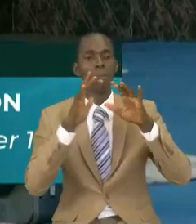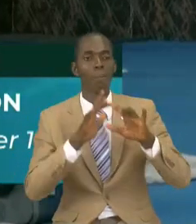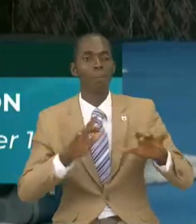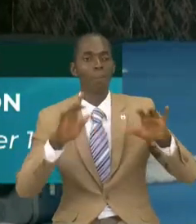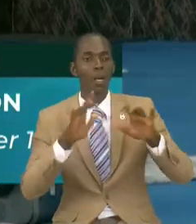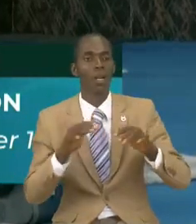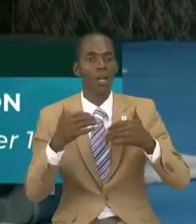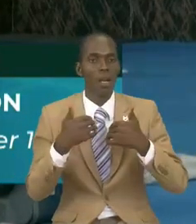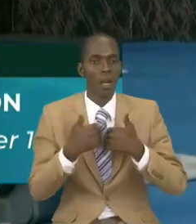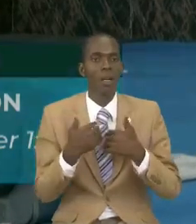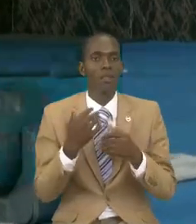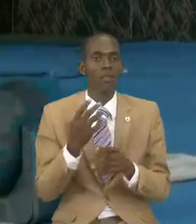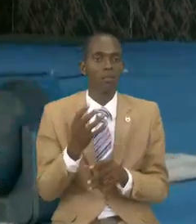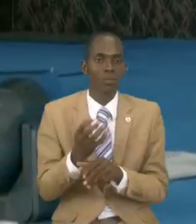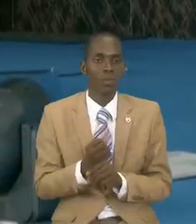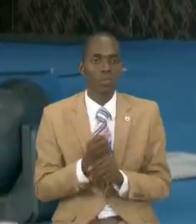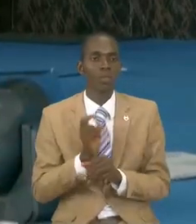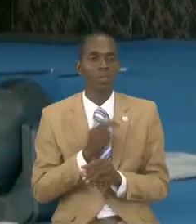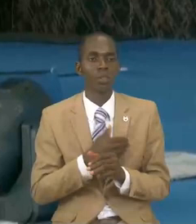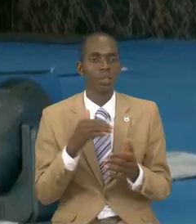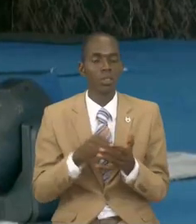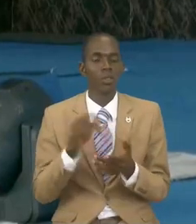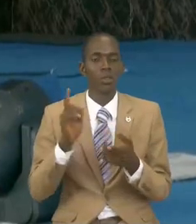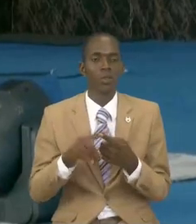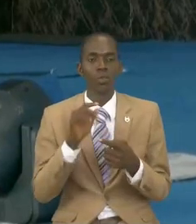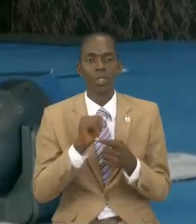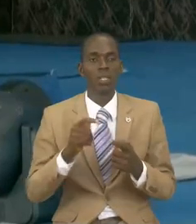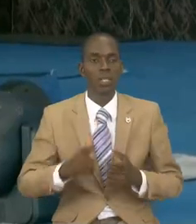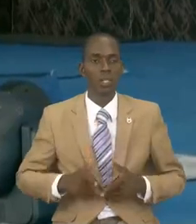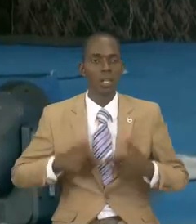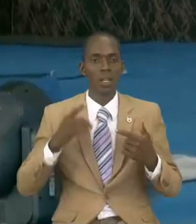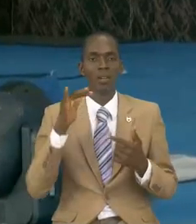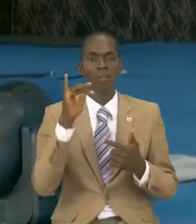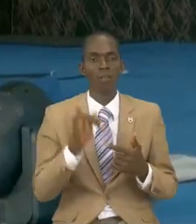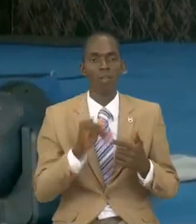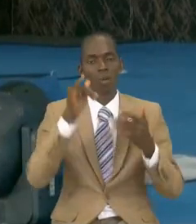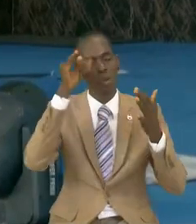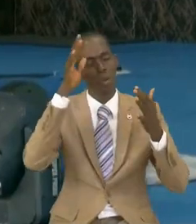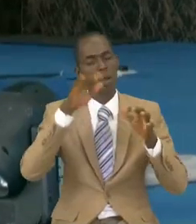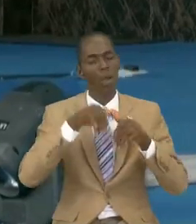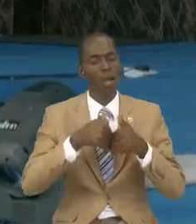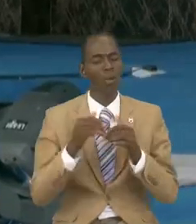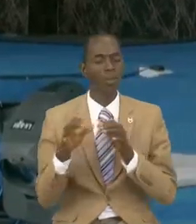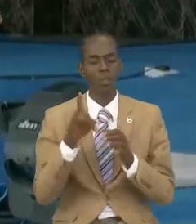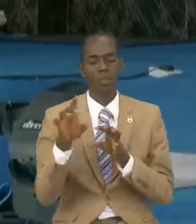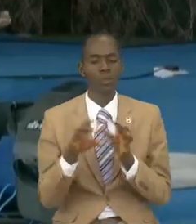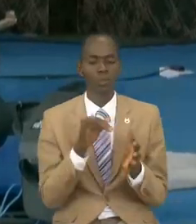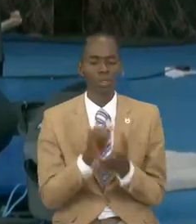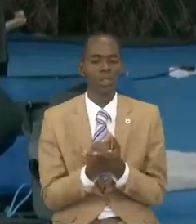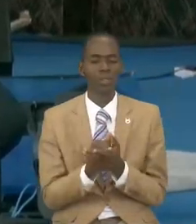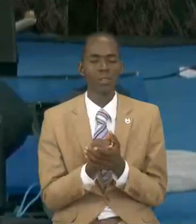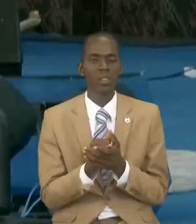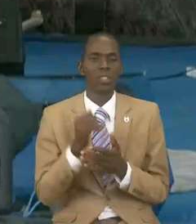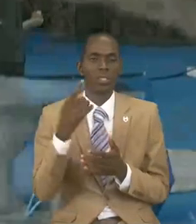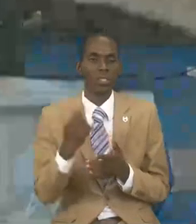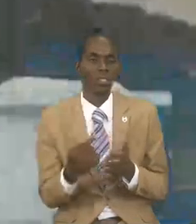miséricorde, nous a régénérés pour une espérance, comme l'a-t-il fait, pour